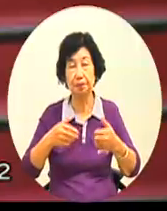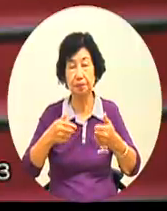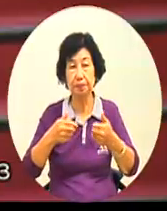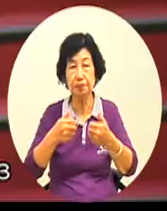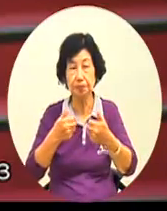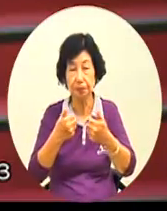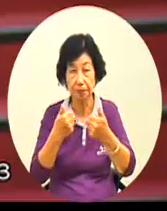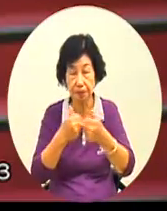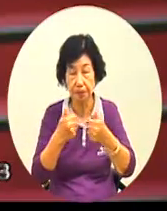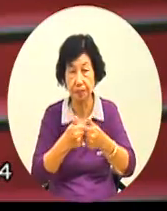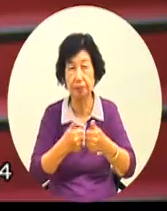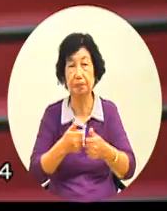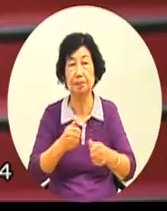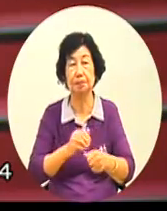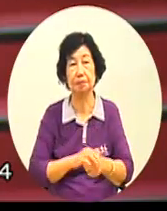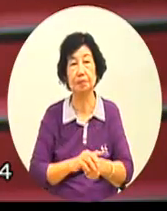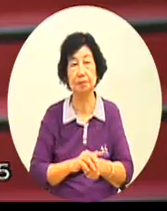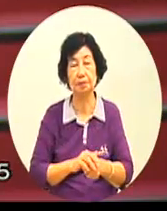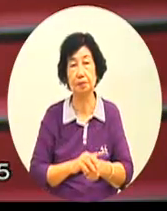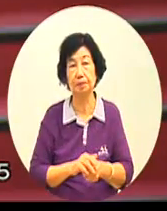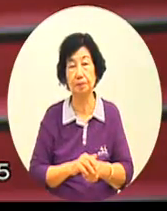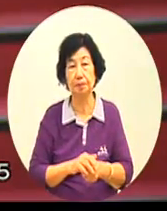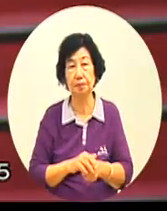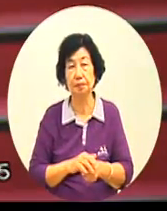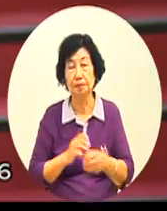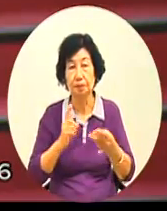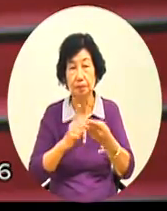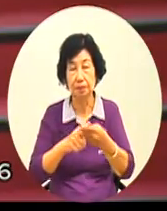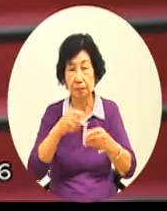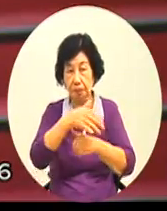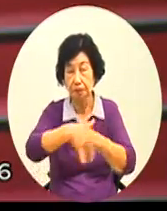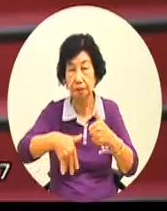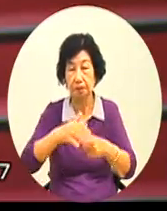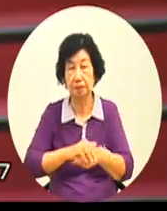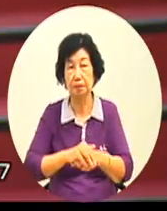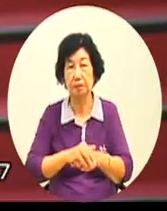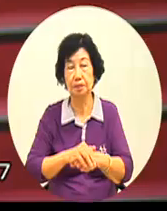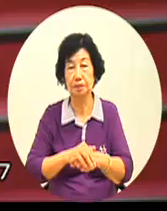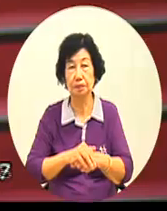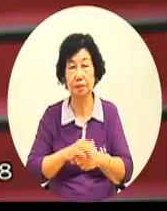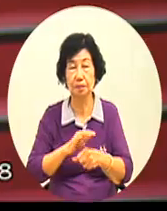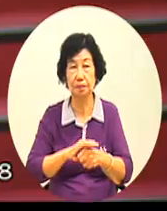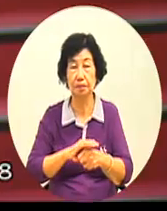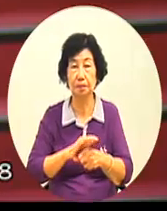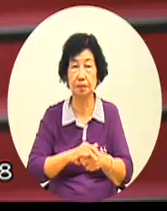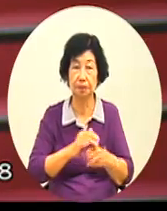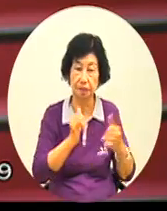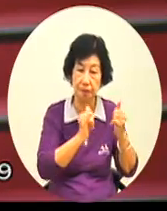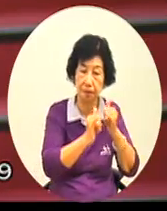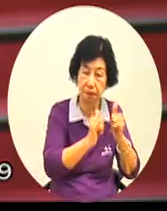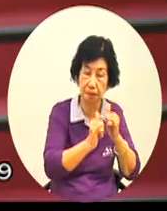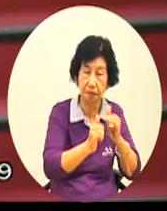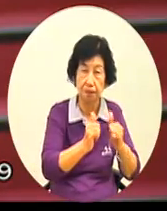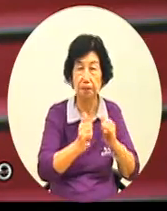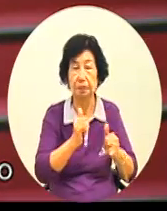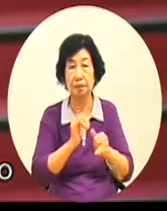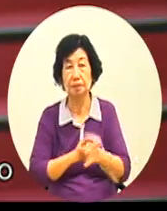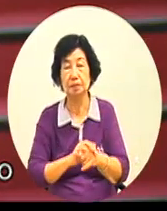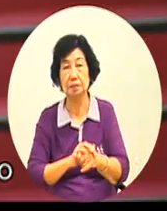让乡亲知道，事实上我们市政府各项的补